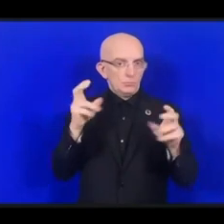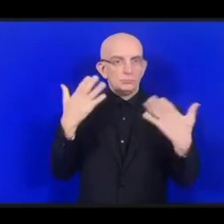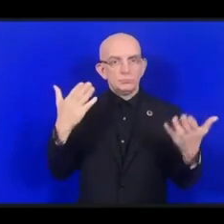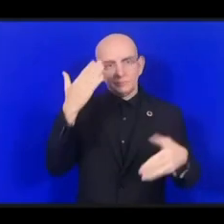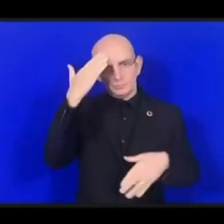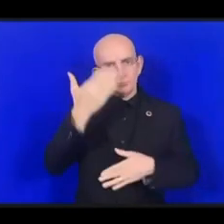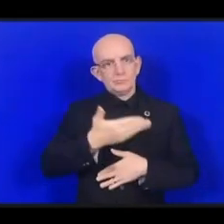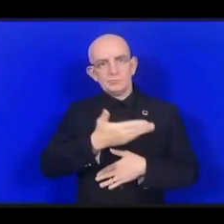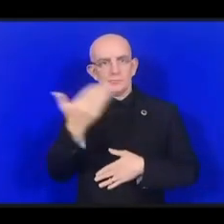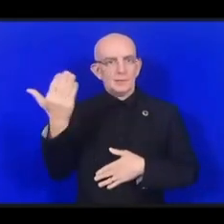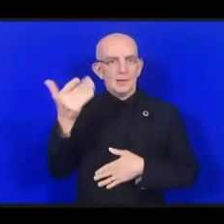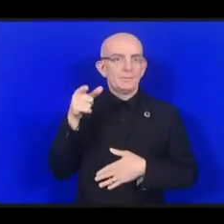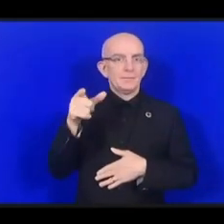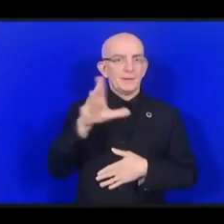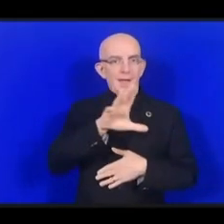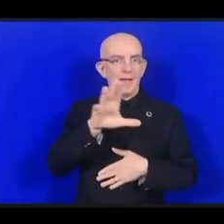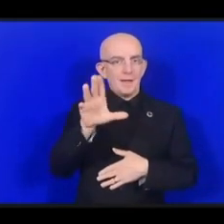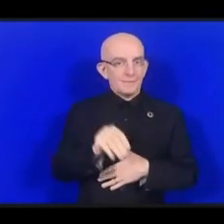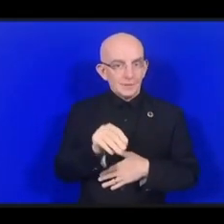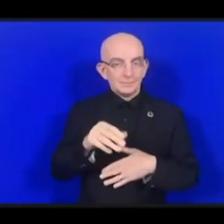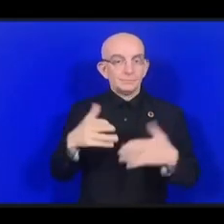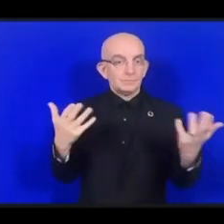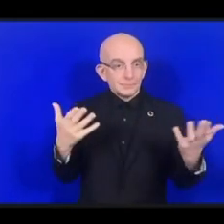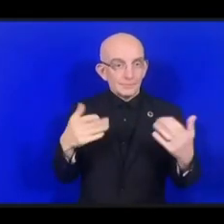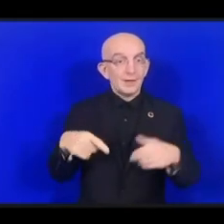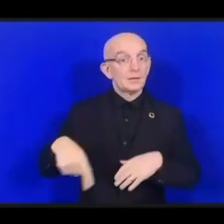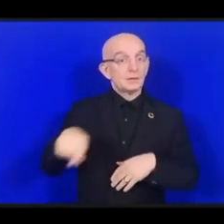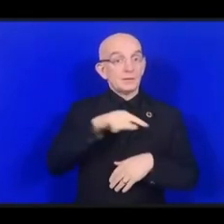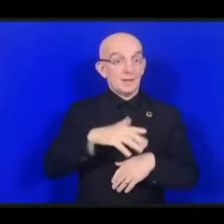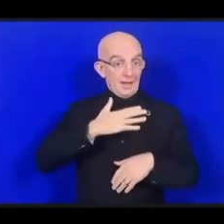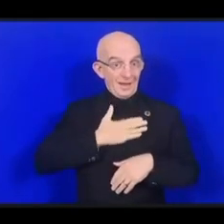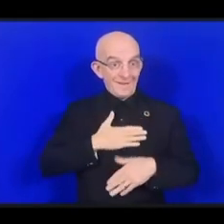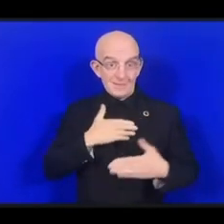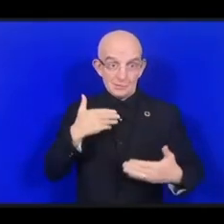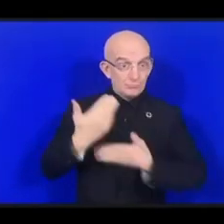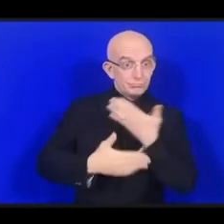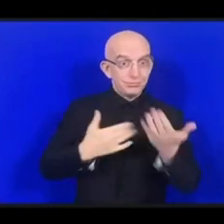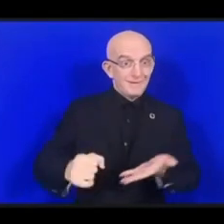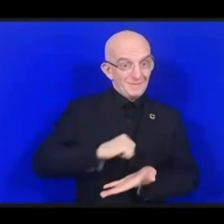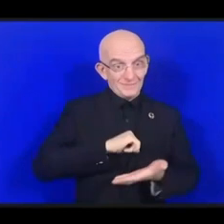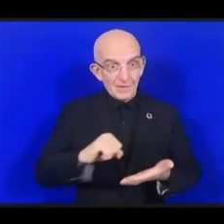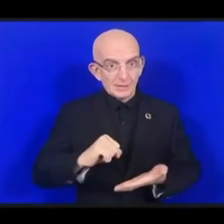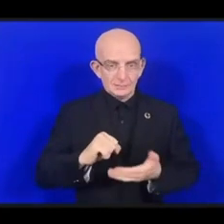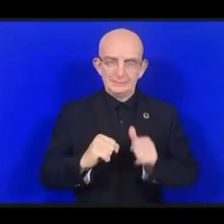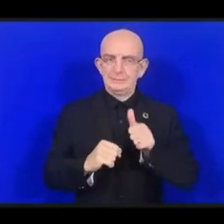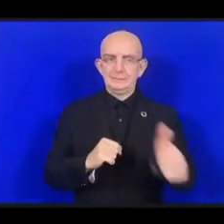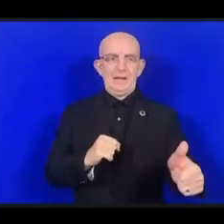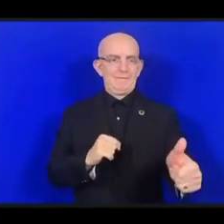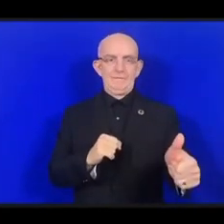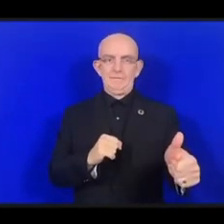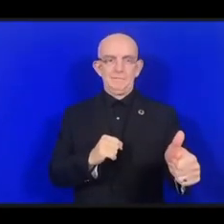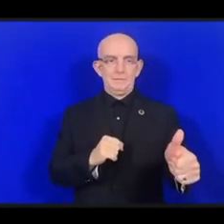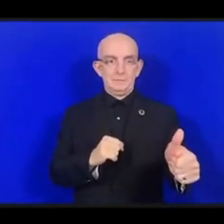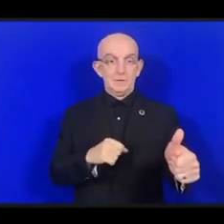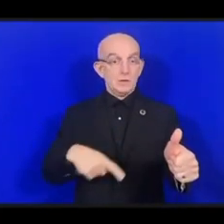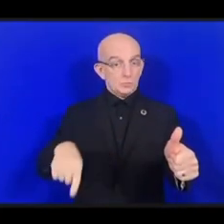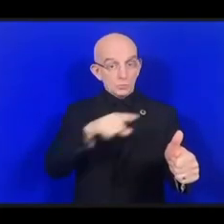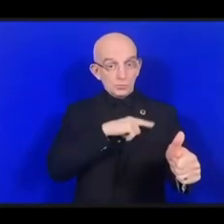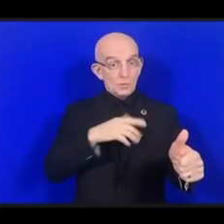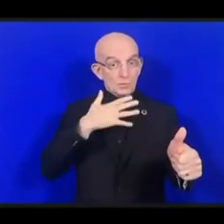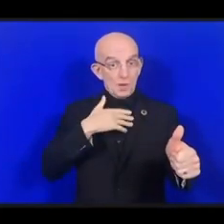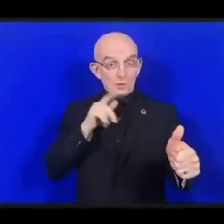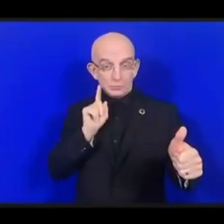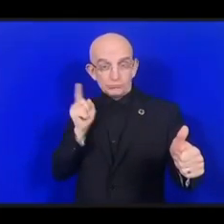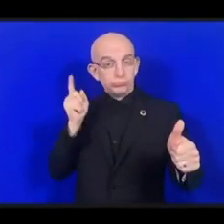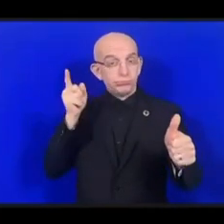البرامج والعمليات التي ننتهجها انا اريد ان اختتم حديثي بمقوله افريقيه مشهوره وهي اذا